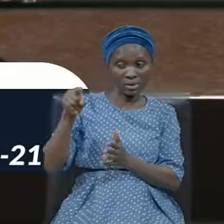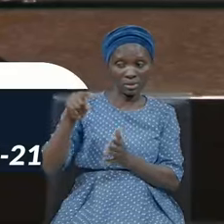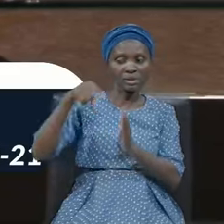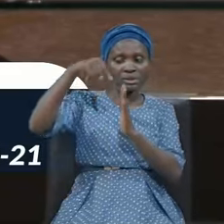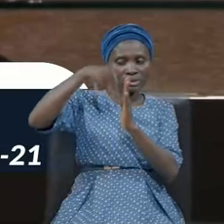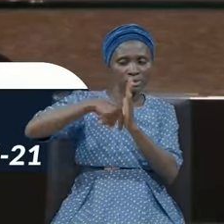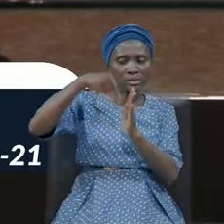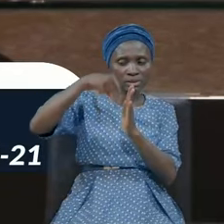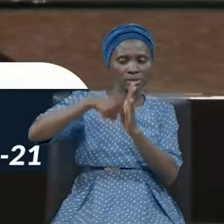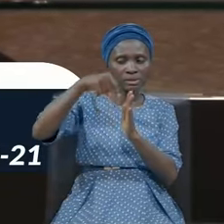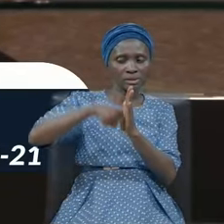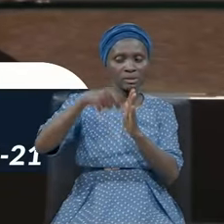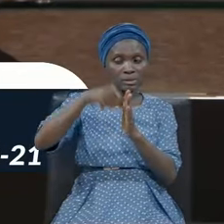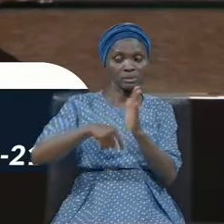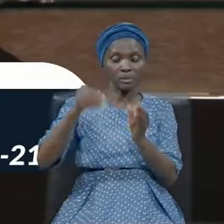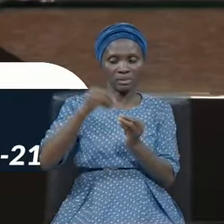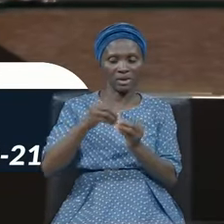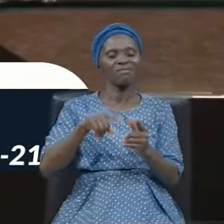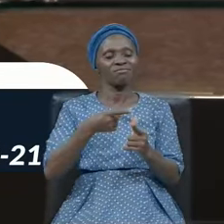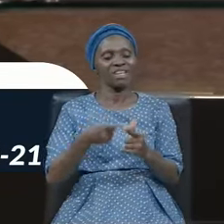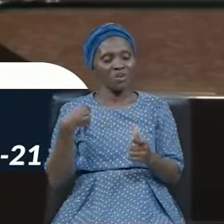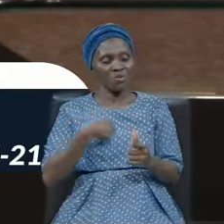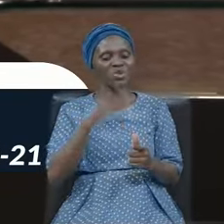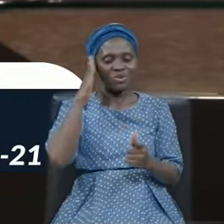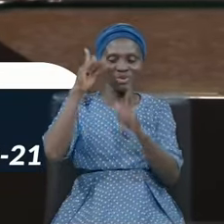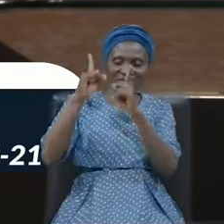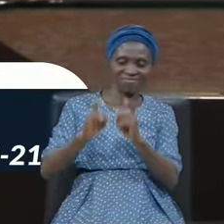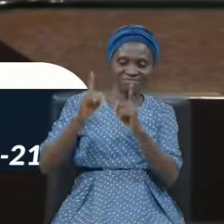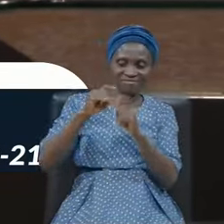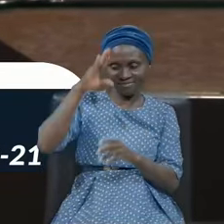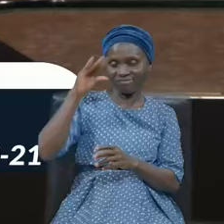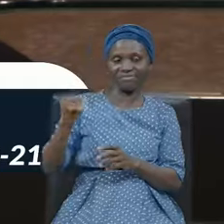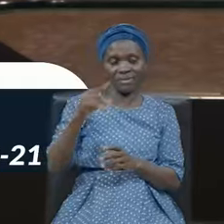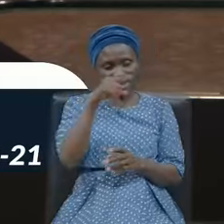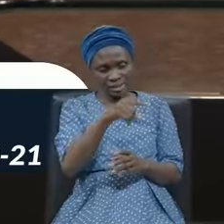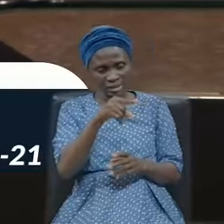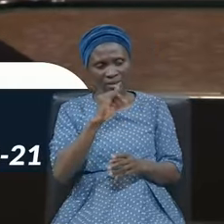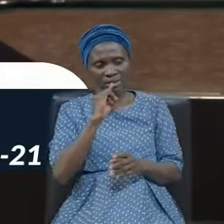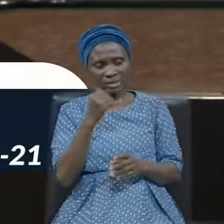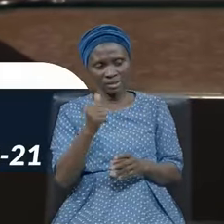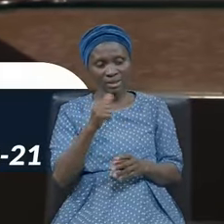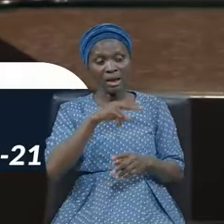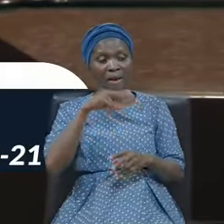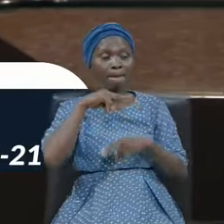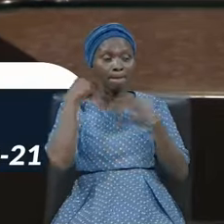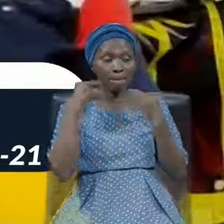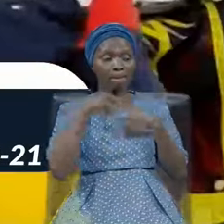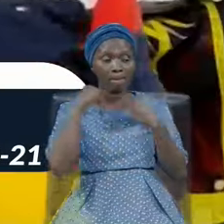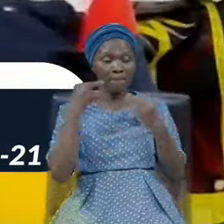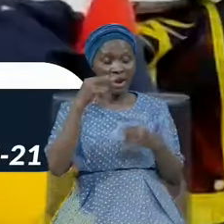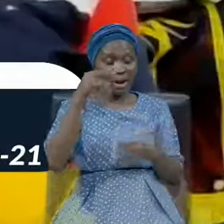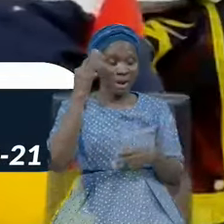l'éprouver délibérément à votre service. Il est pasteur, mais il travaille à un